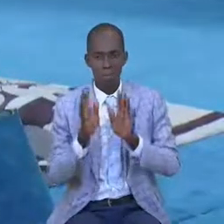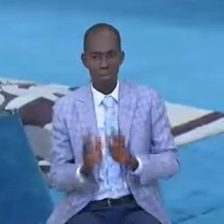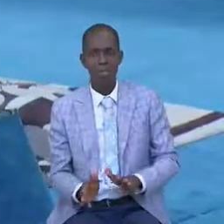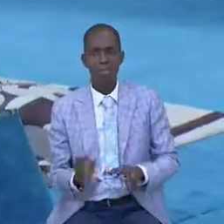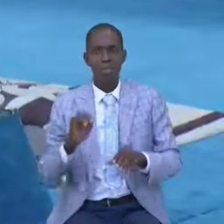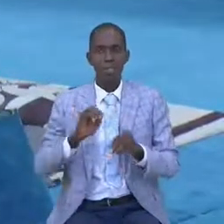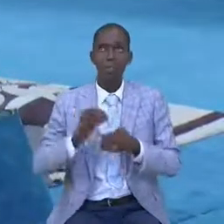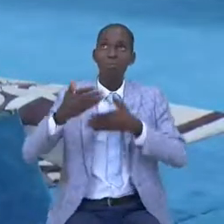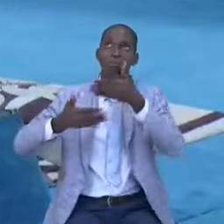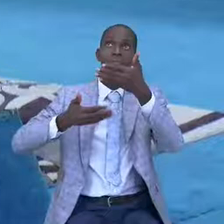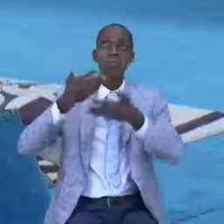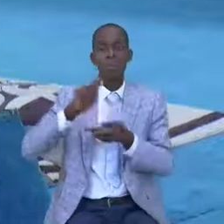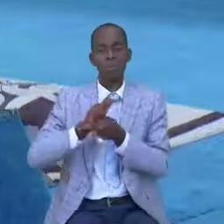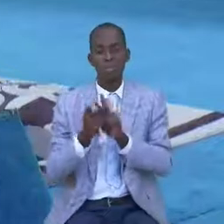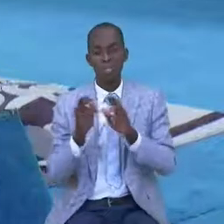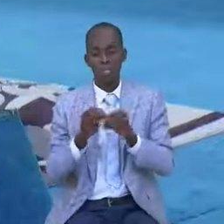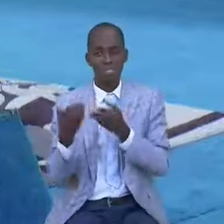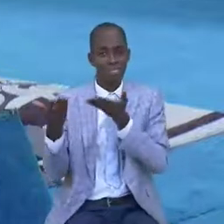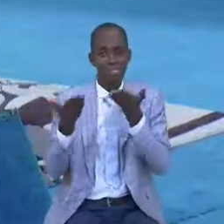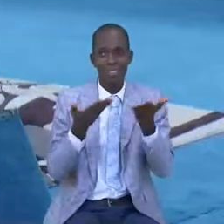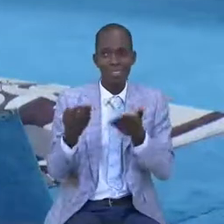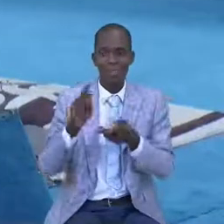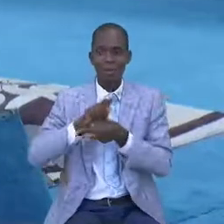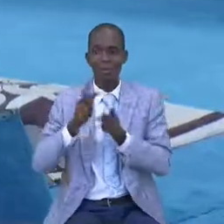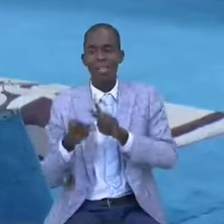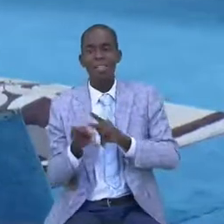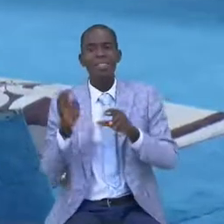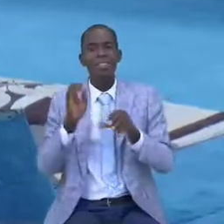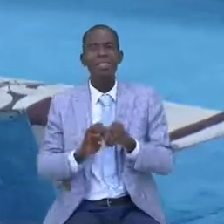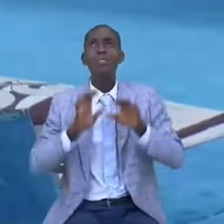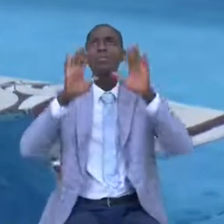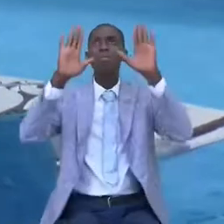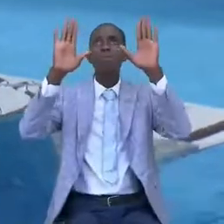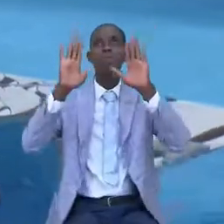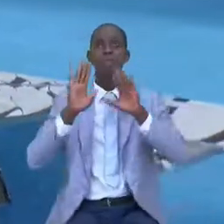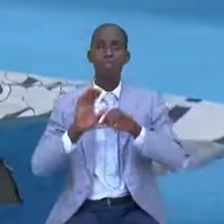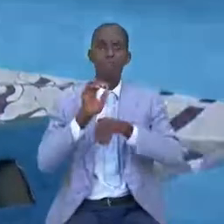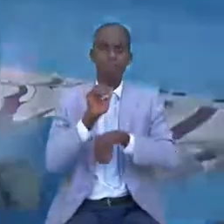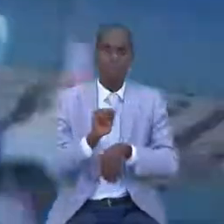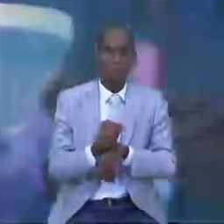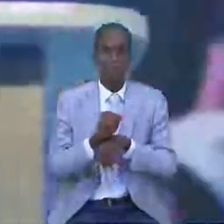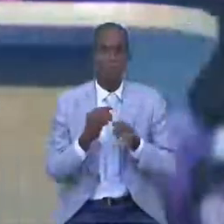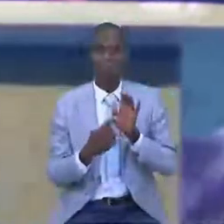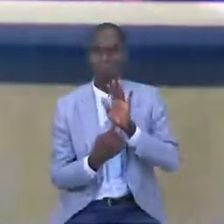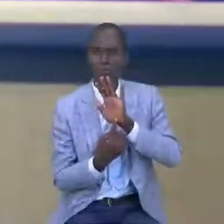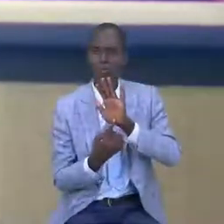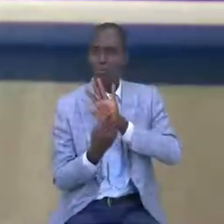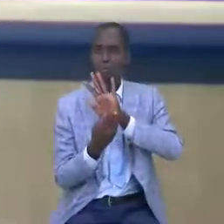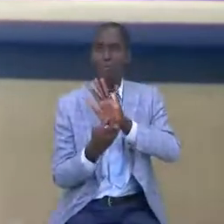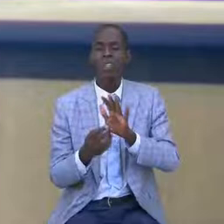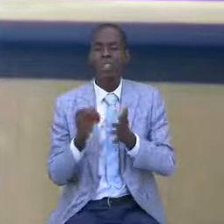le partenaire là-bas, mon partenaire de progrès, mon partenaire dans le service, mon